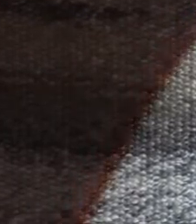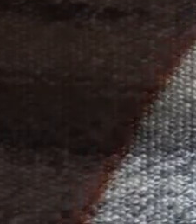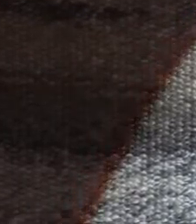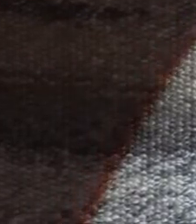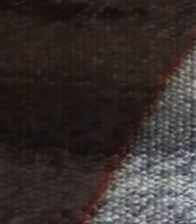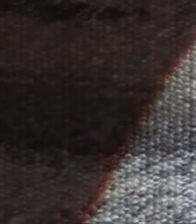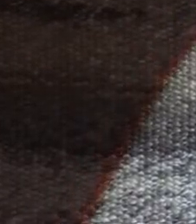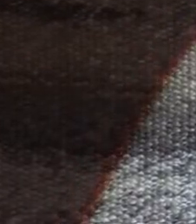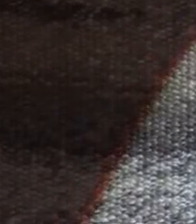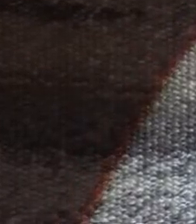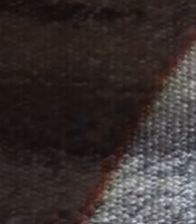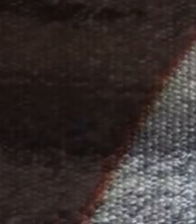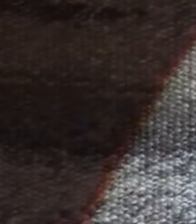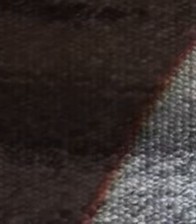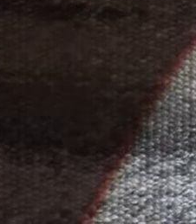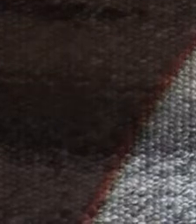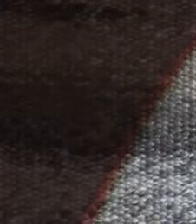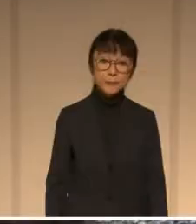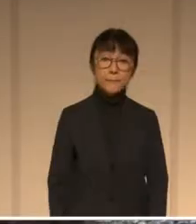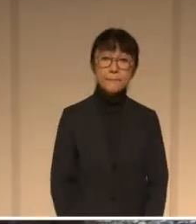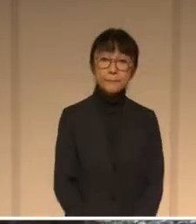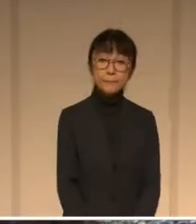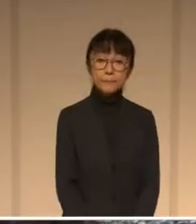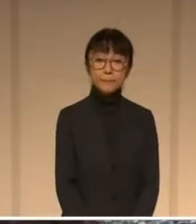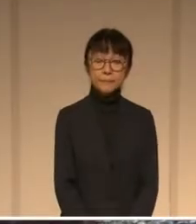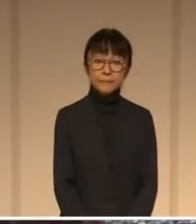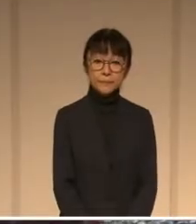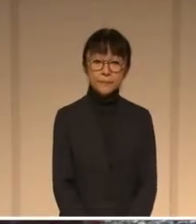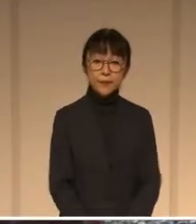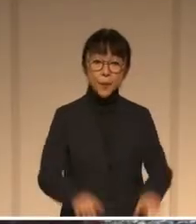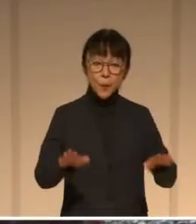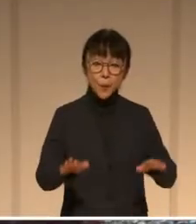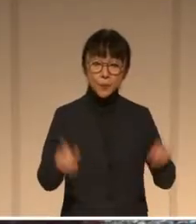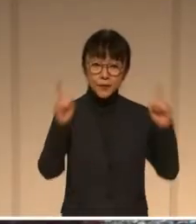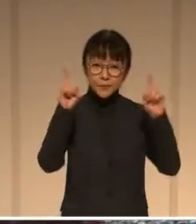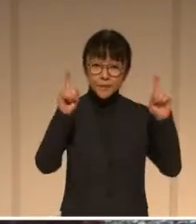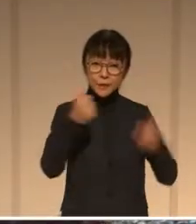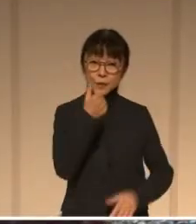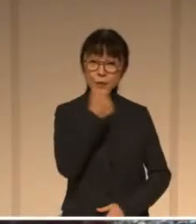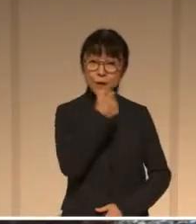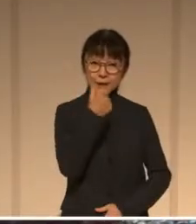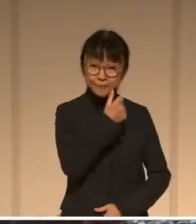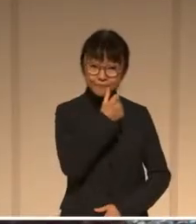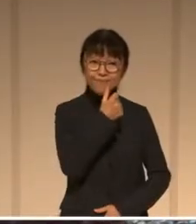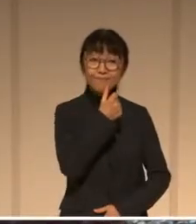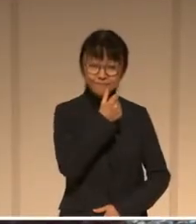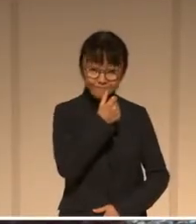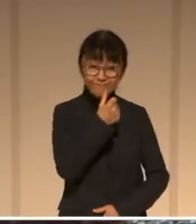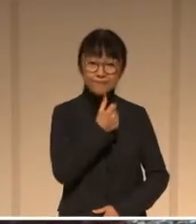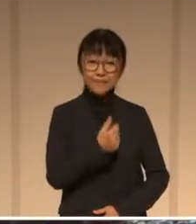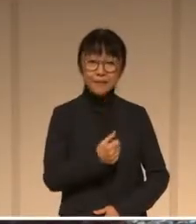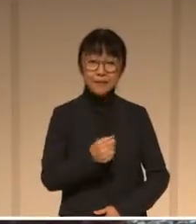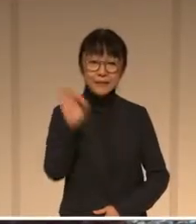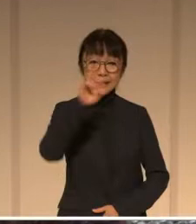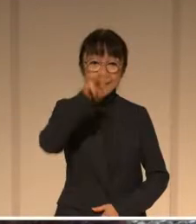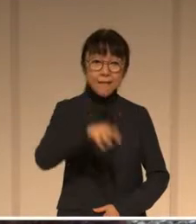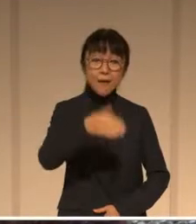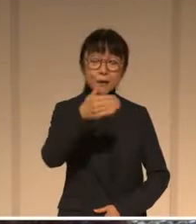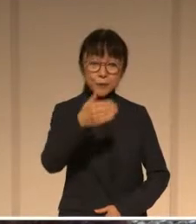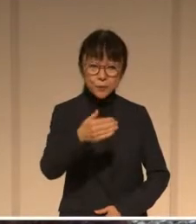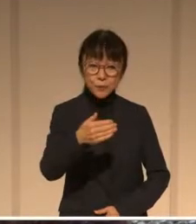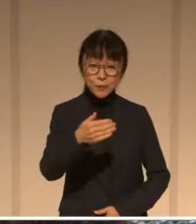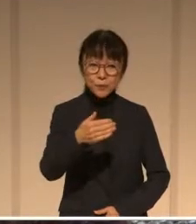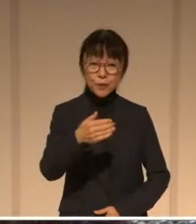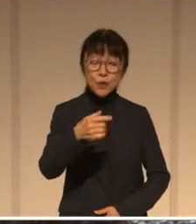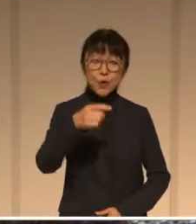ますまずはじめに本イベントについてご紹介いたします品川区は東京